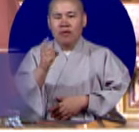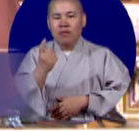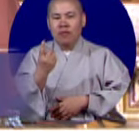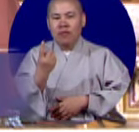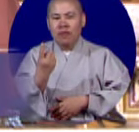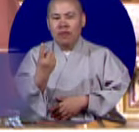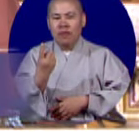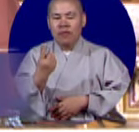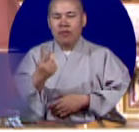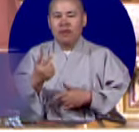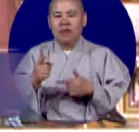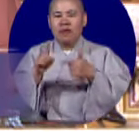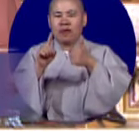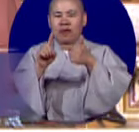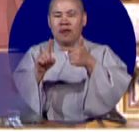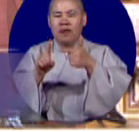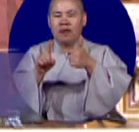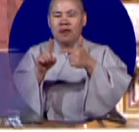보살모로다